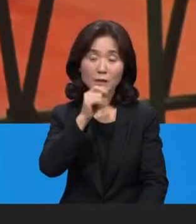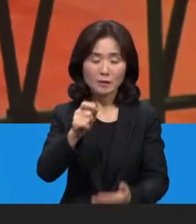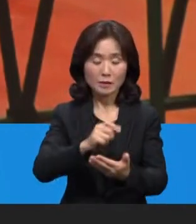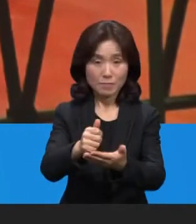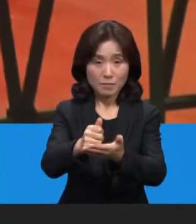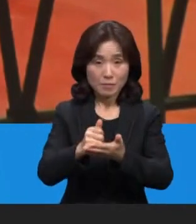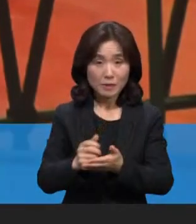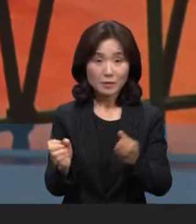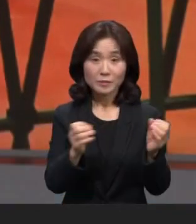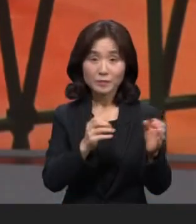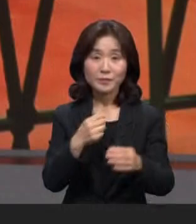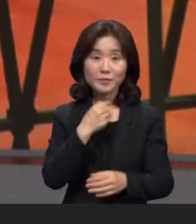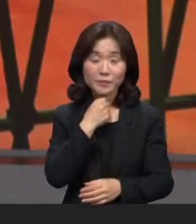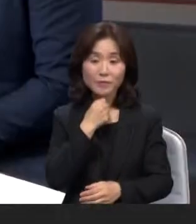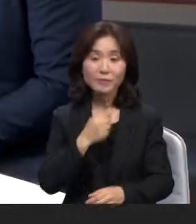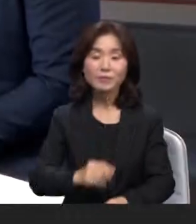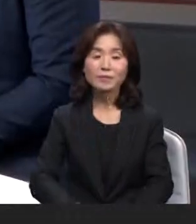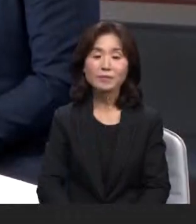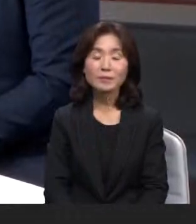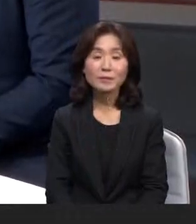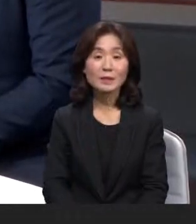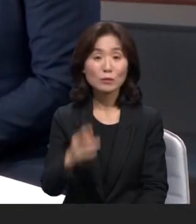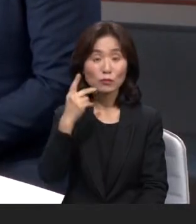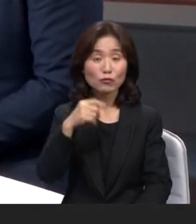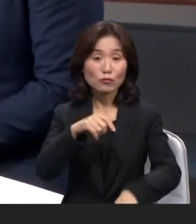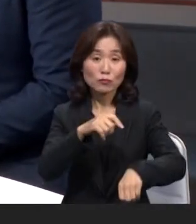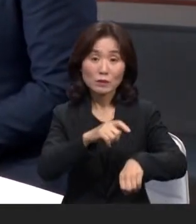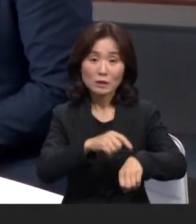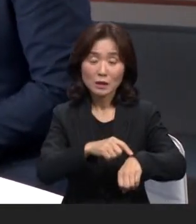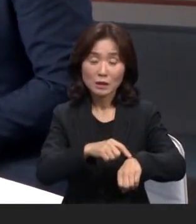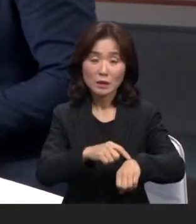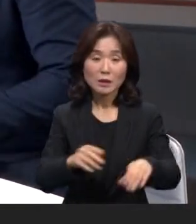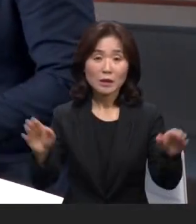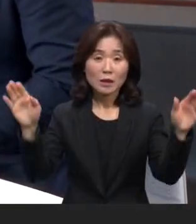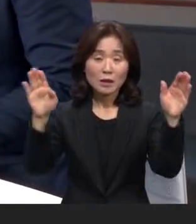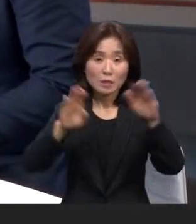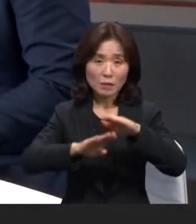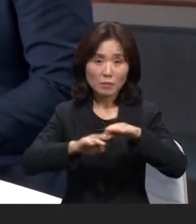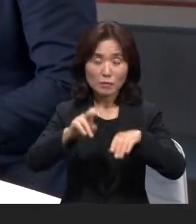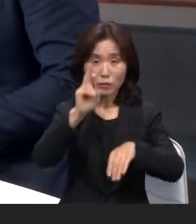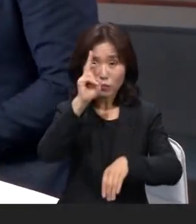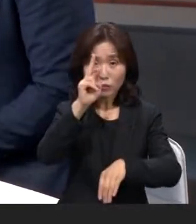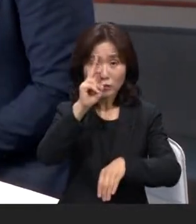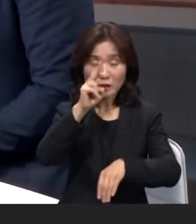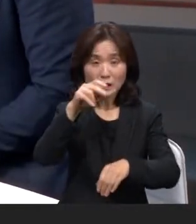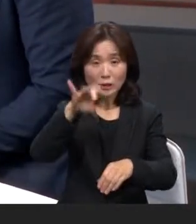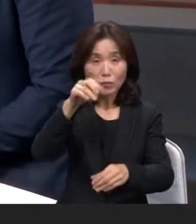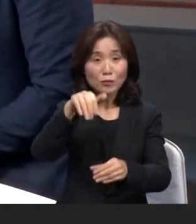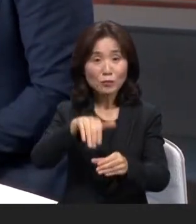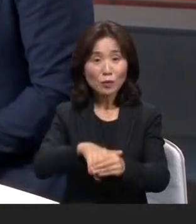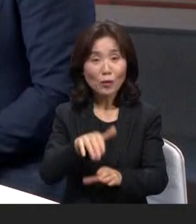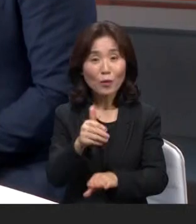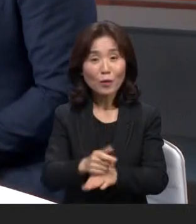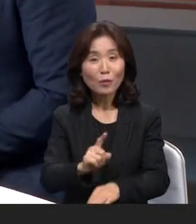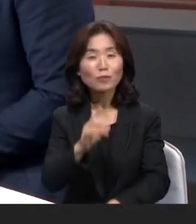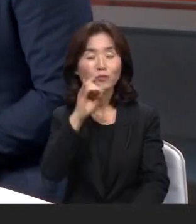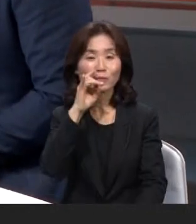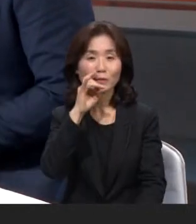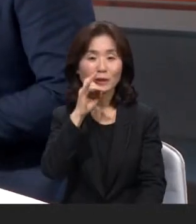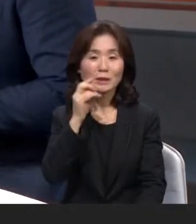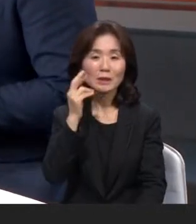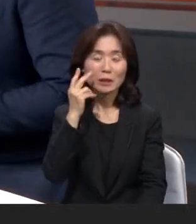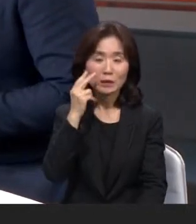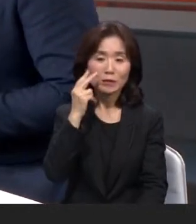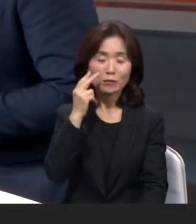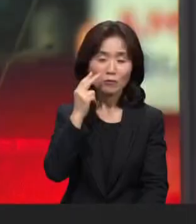좀 더 자세한 이야기 나눠보죠. 자, 미국 시간에 자정에 이뤄진 첫 투표, 그 결과가 어떻게 나왔는지 궁금하네요. 네,